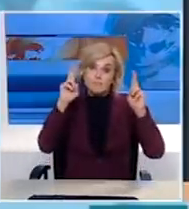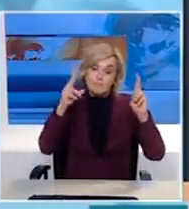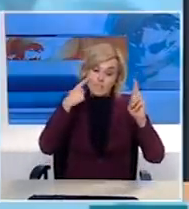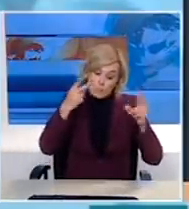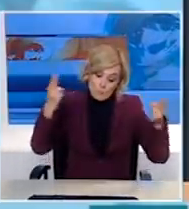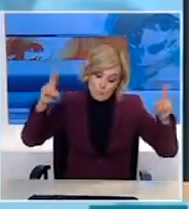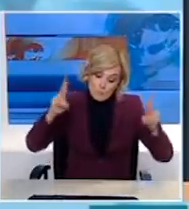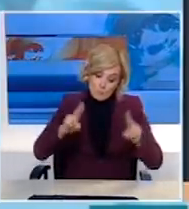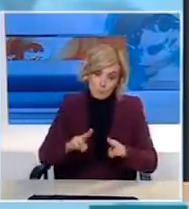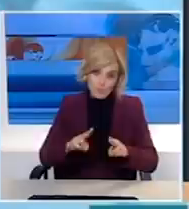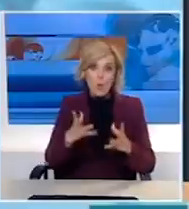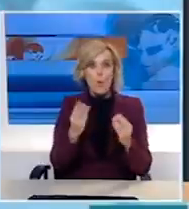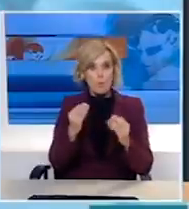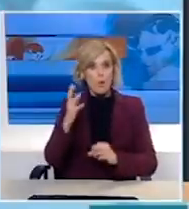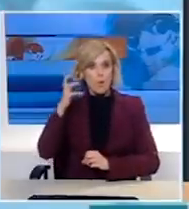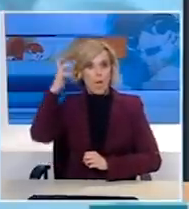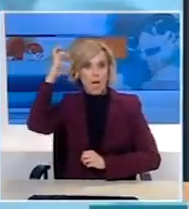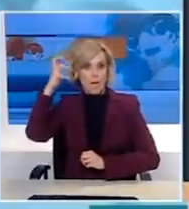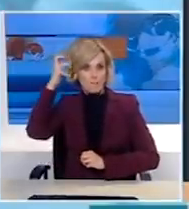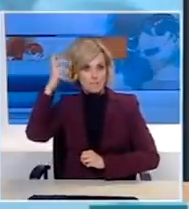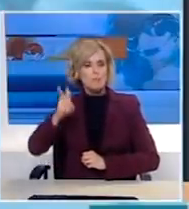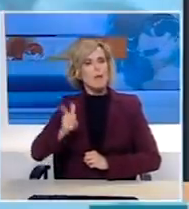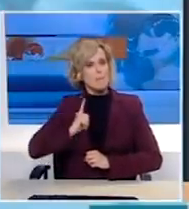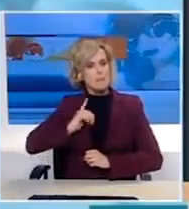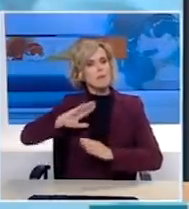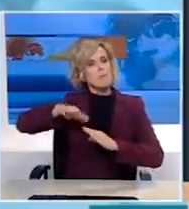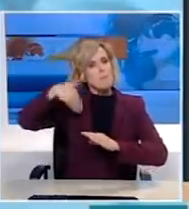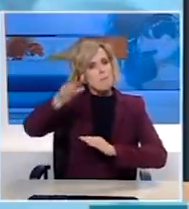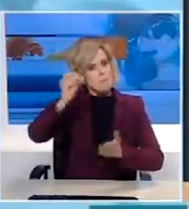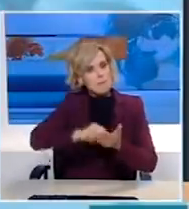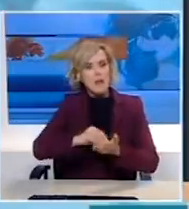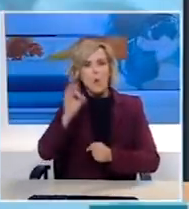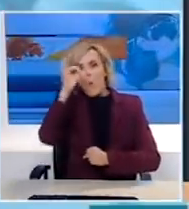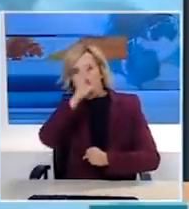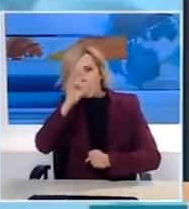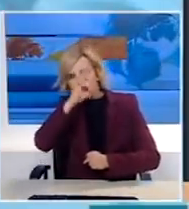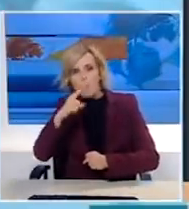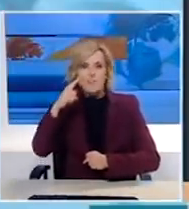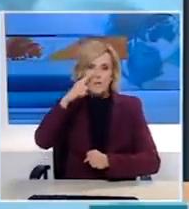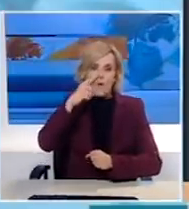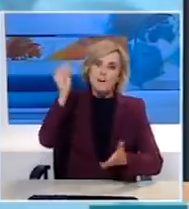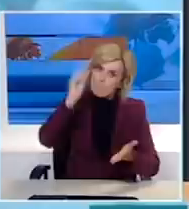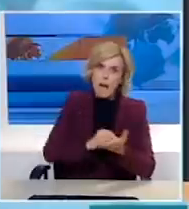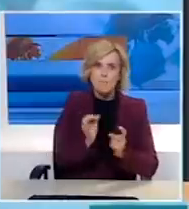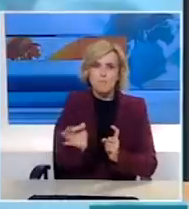στιγμή μιλάνε για τη σίγουρη παρουσία ενός δεύτερου κύματος το επόμενο φθινόπωρο ή χειμώνα και μιλάνε για